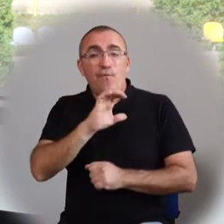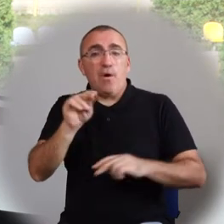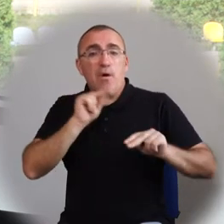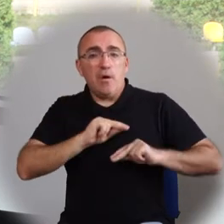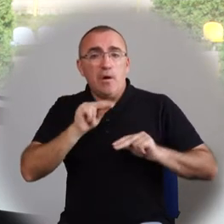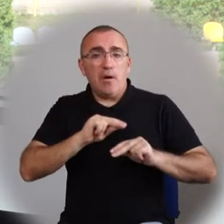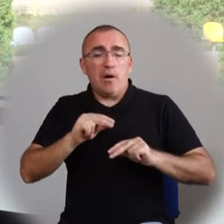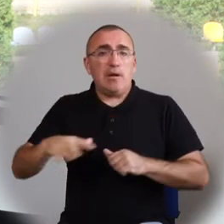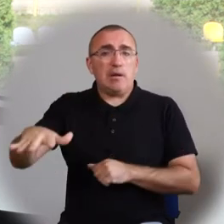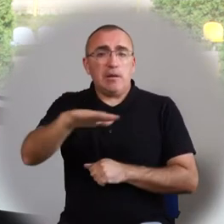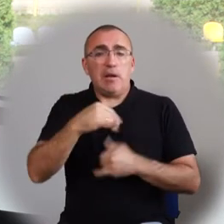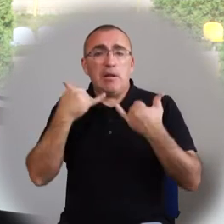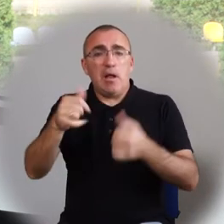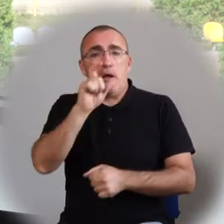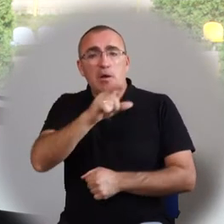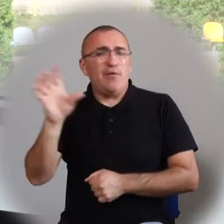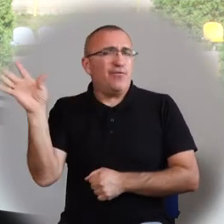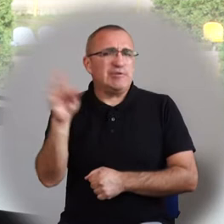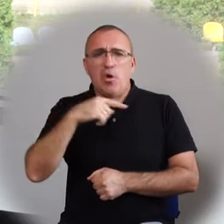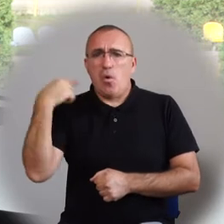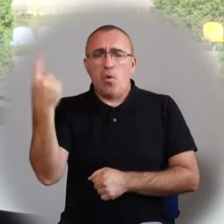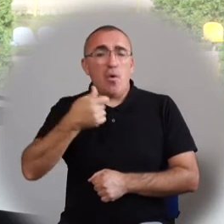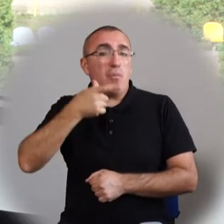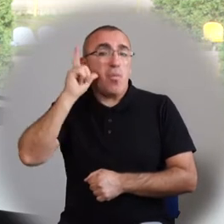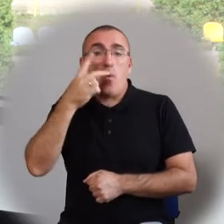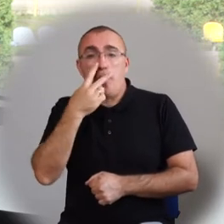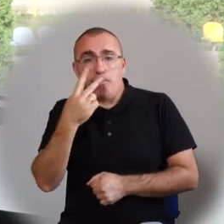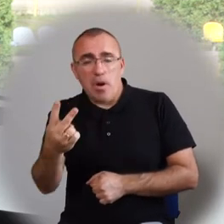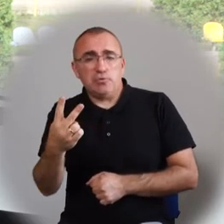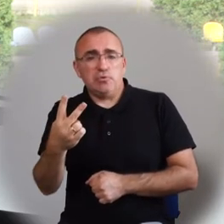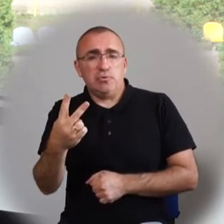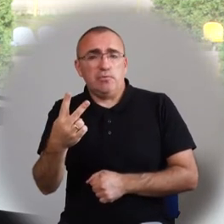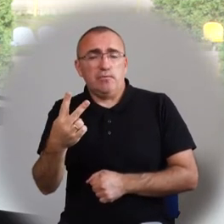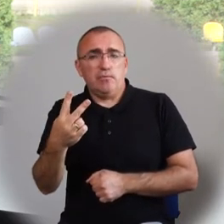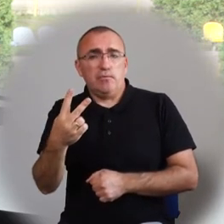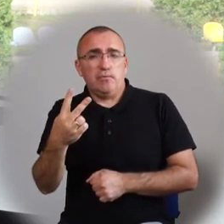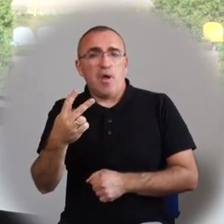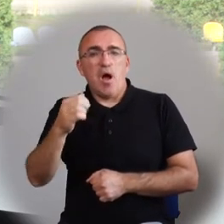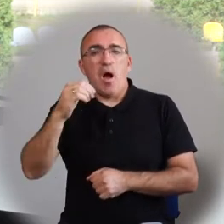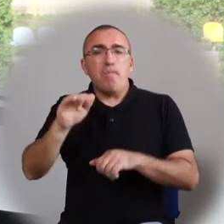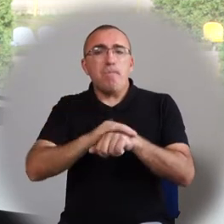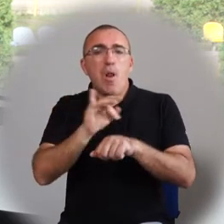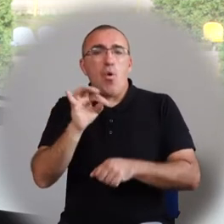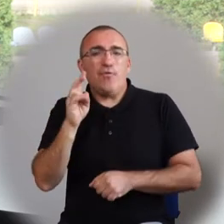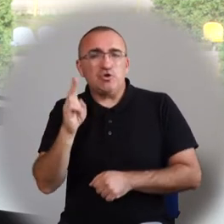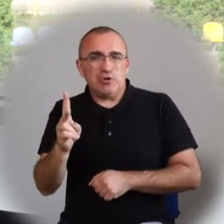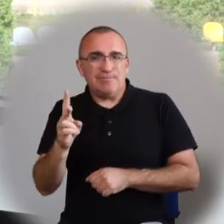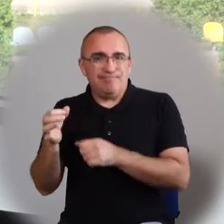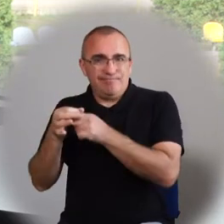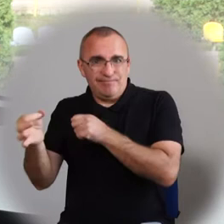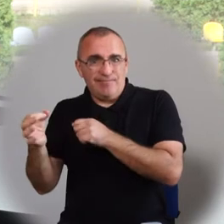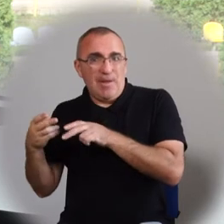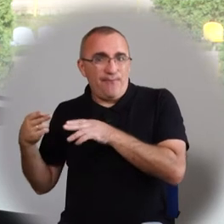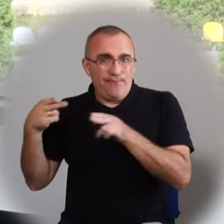Кропивницький прозорий офіс працює екстериторіально для мешканців всієї області. От позавчора бачив із Благовіщенського